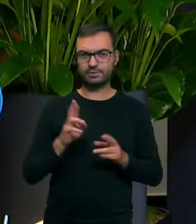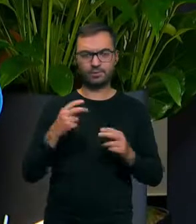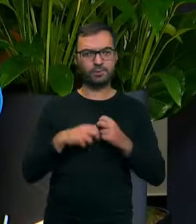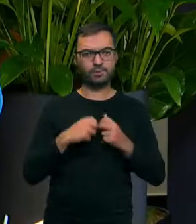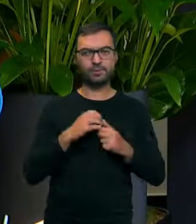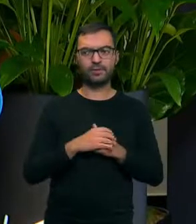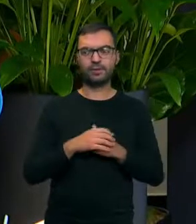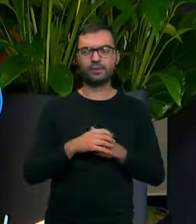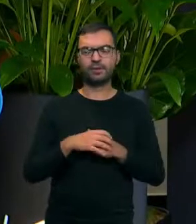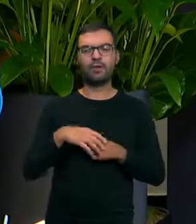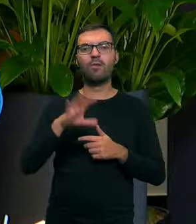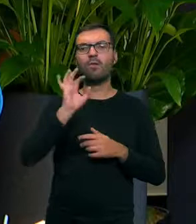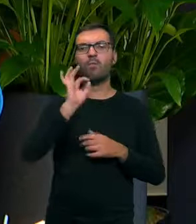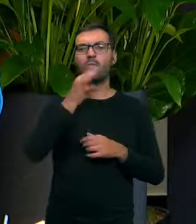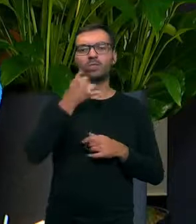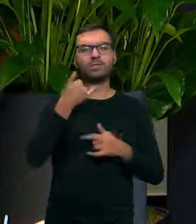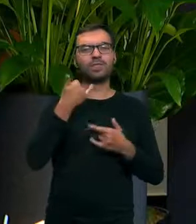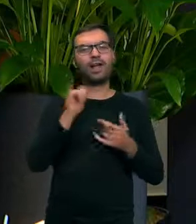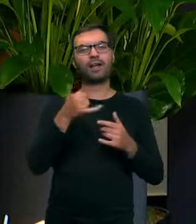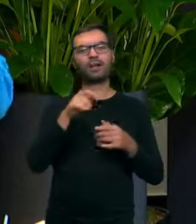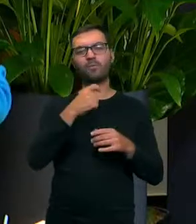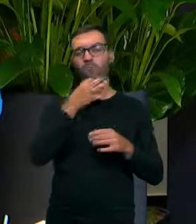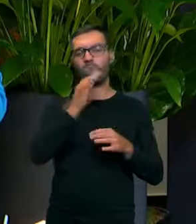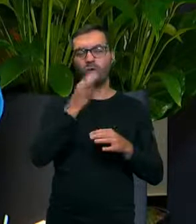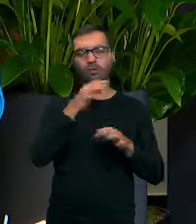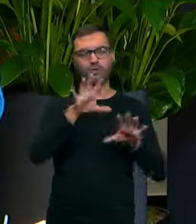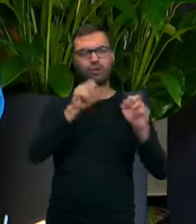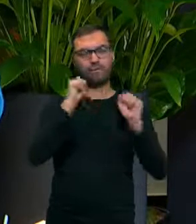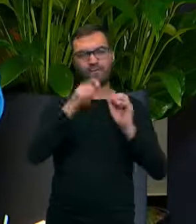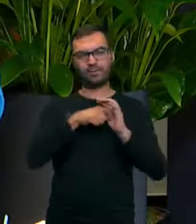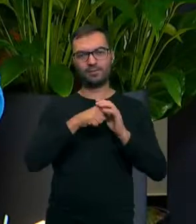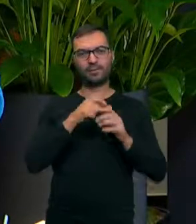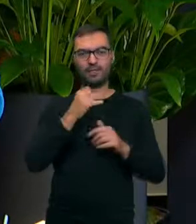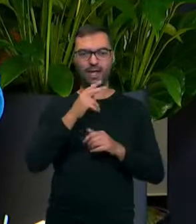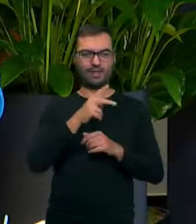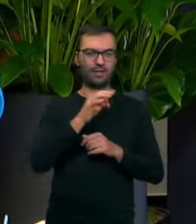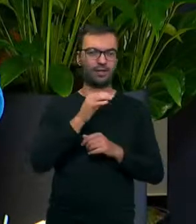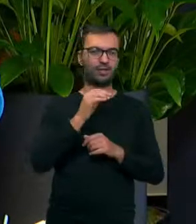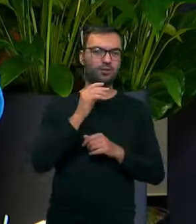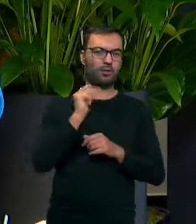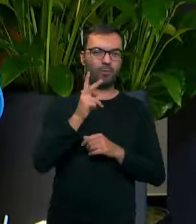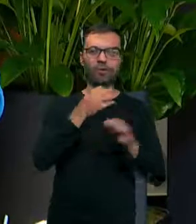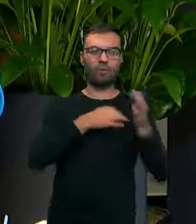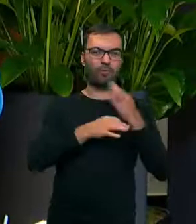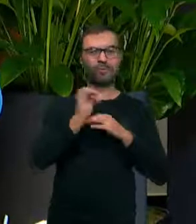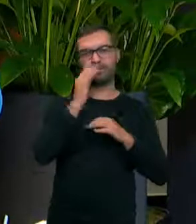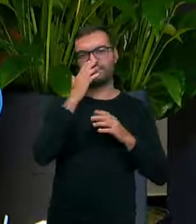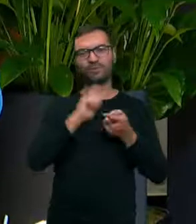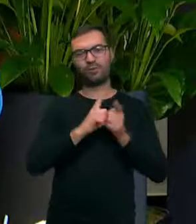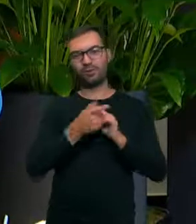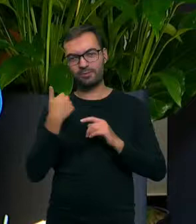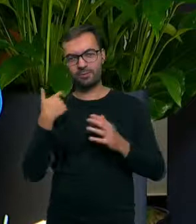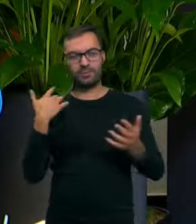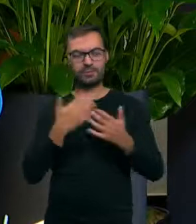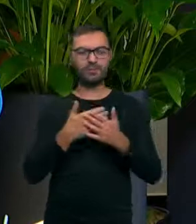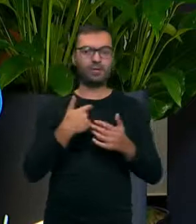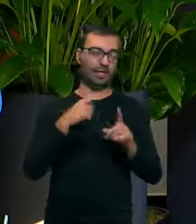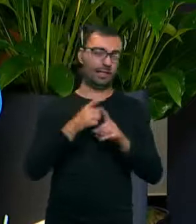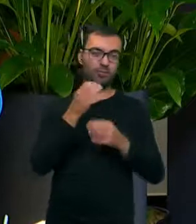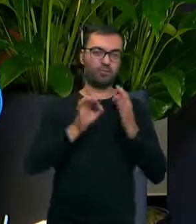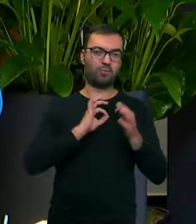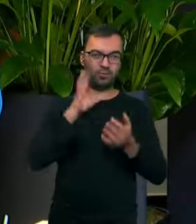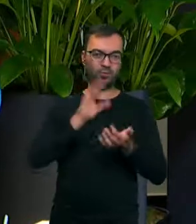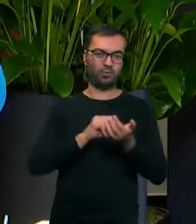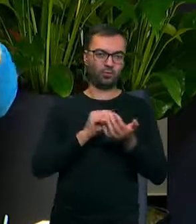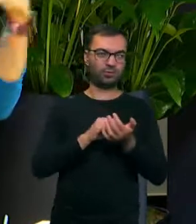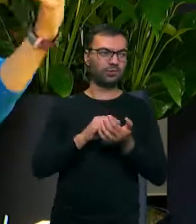odbioru tego filmu przez młodzież. Janek i Tomek opowiadali o takich spotkaniach, także ja też mówiłam o swoim doświadczeniu